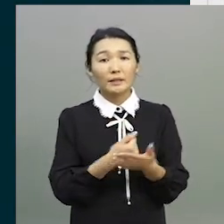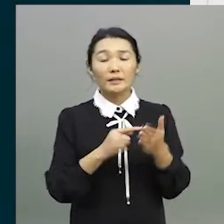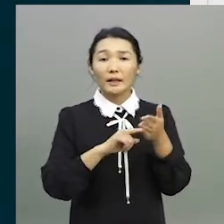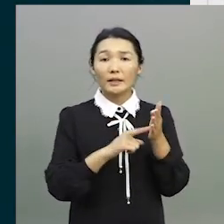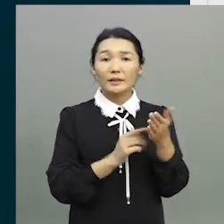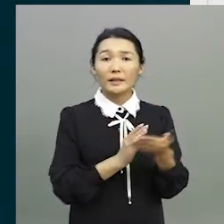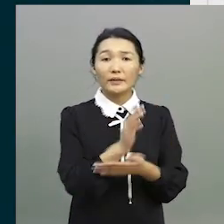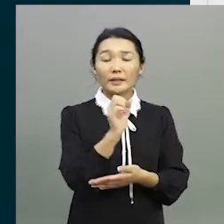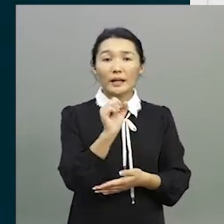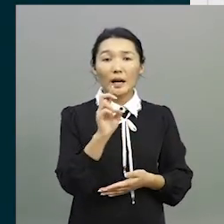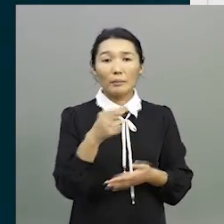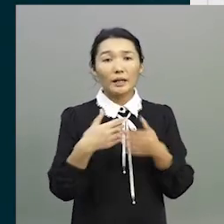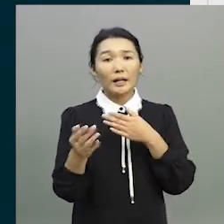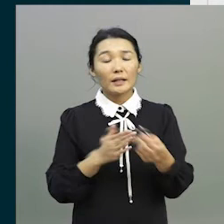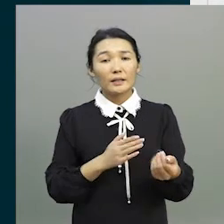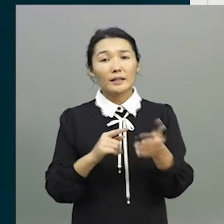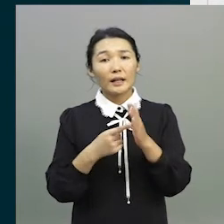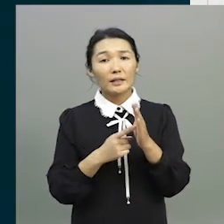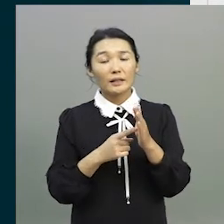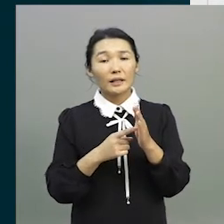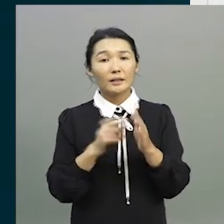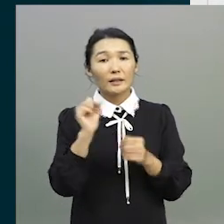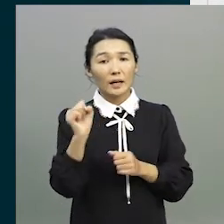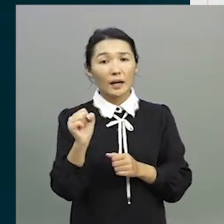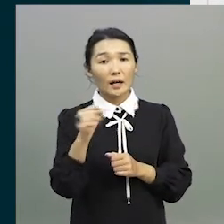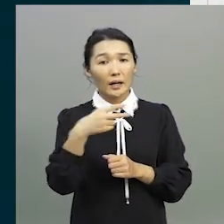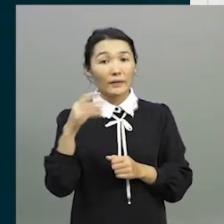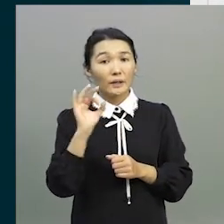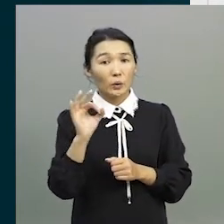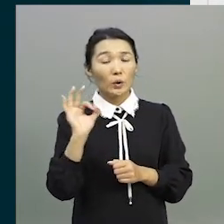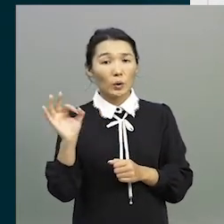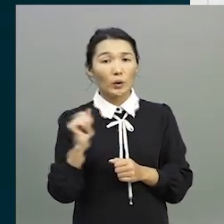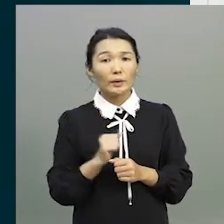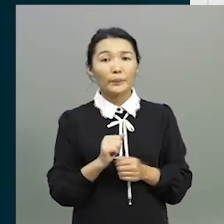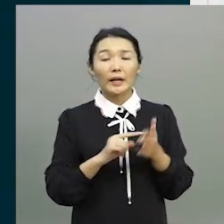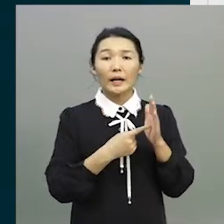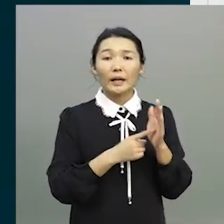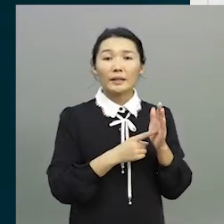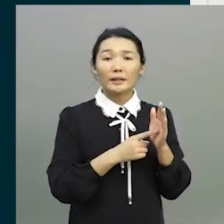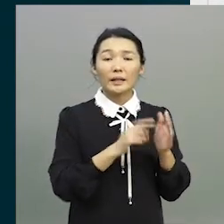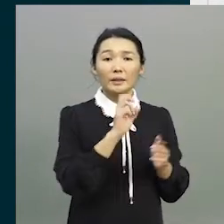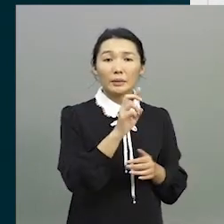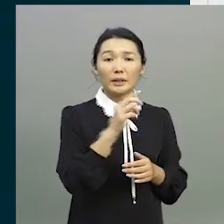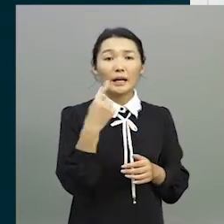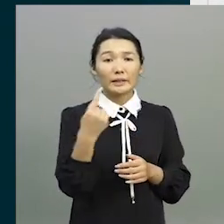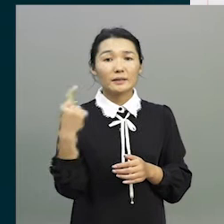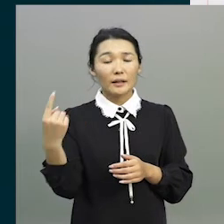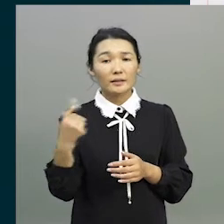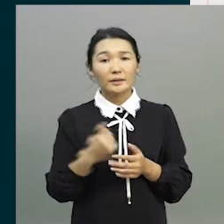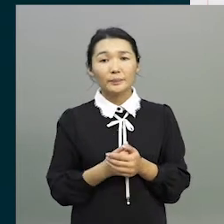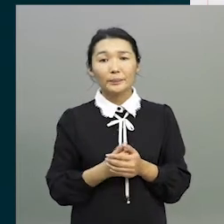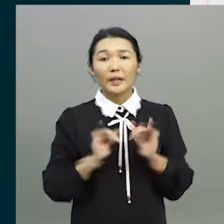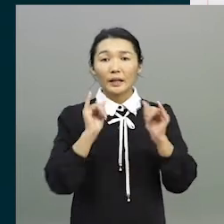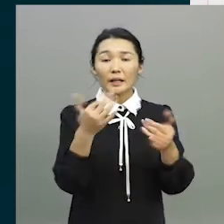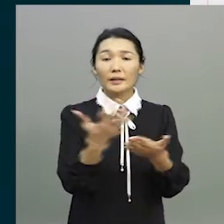вектора b если координаты точки а равны 0 0 а координаты точки б 11 для